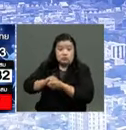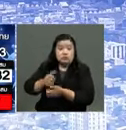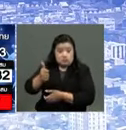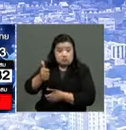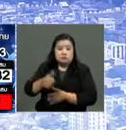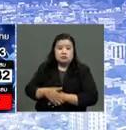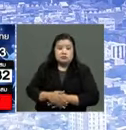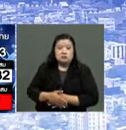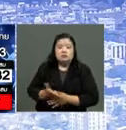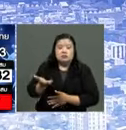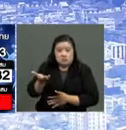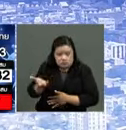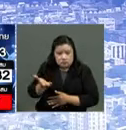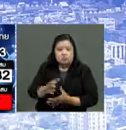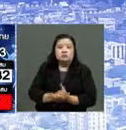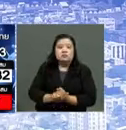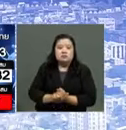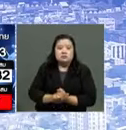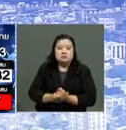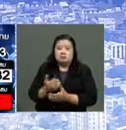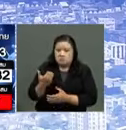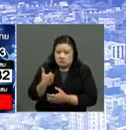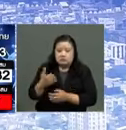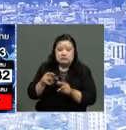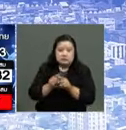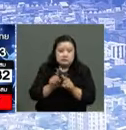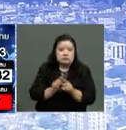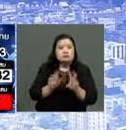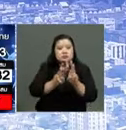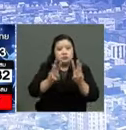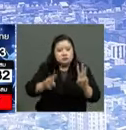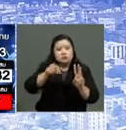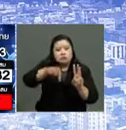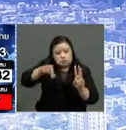ไปครับว่าช่วยแอปทูปแอพพลิเคชั่นคือเราส่งไปทั้งAndroidและส่งไปทั้งทาง Google